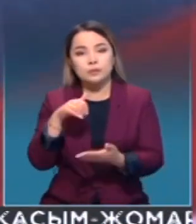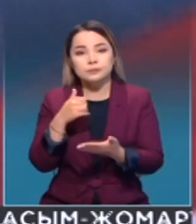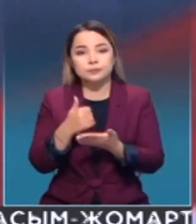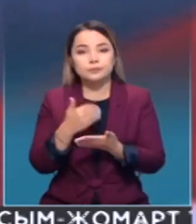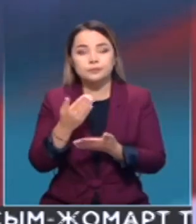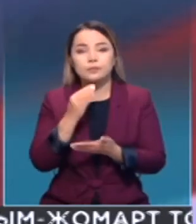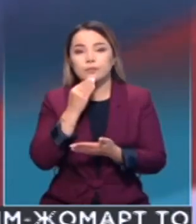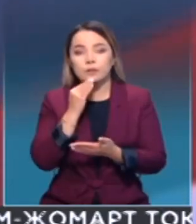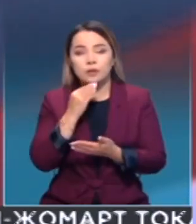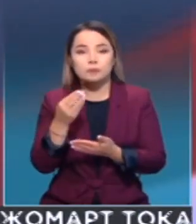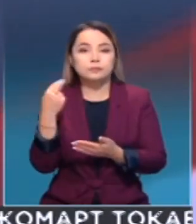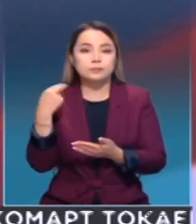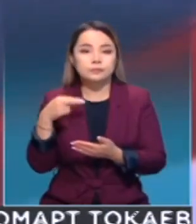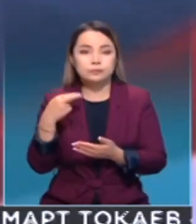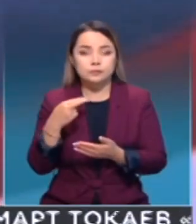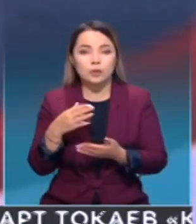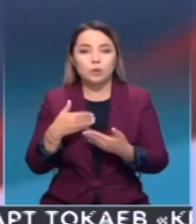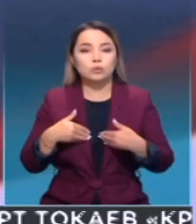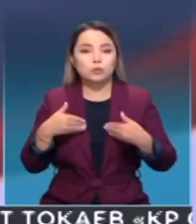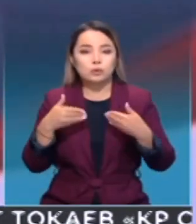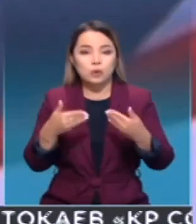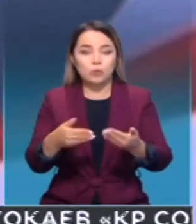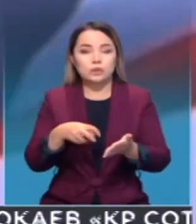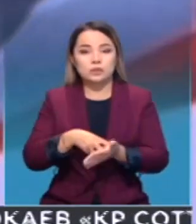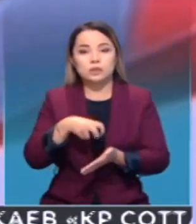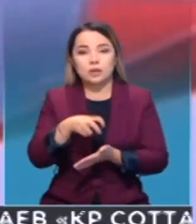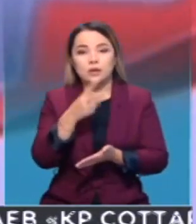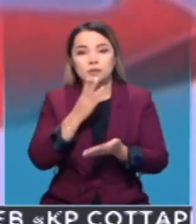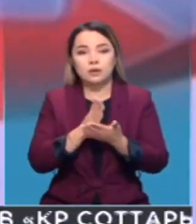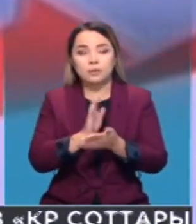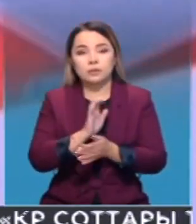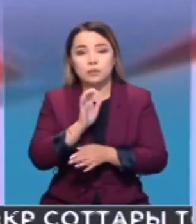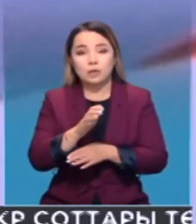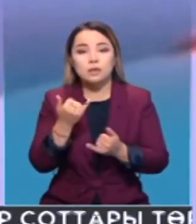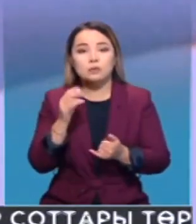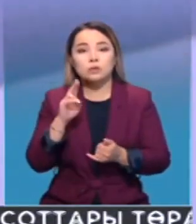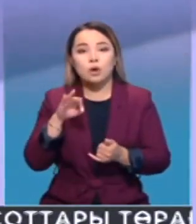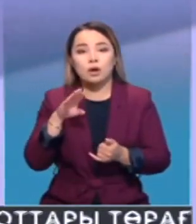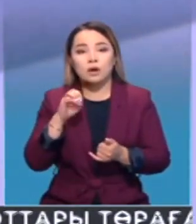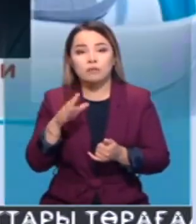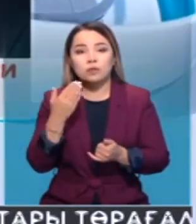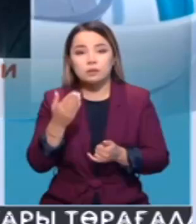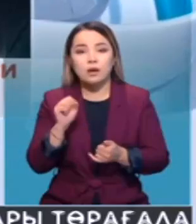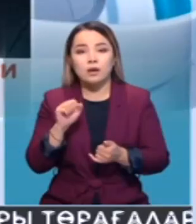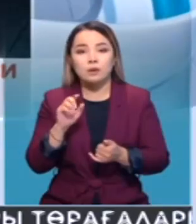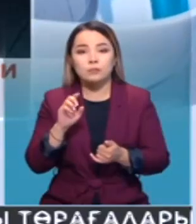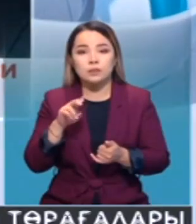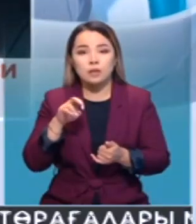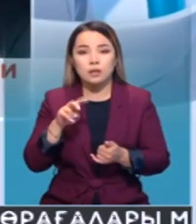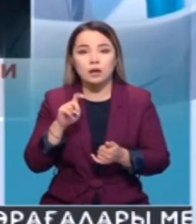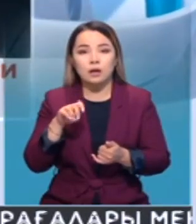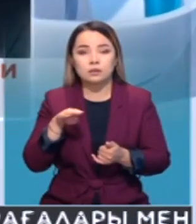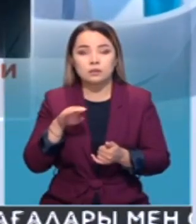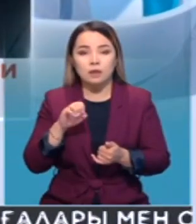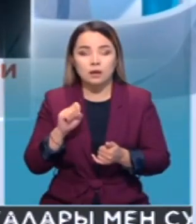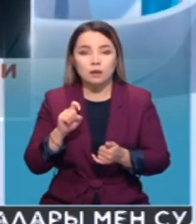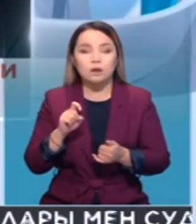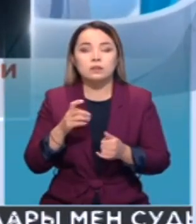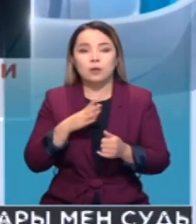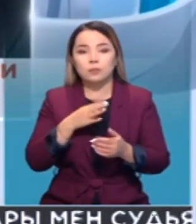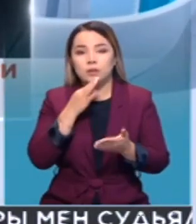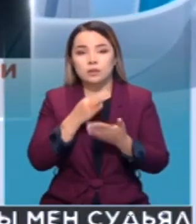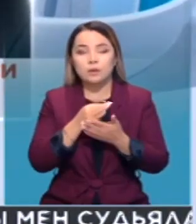Сондай-ақ мемлекет басшысы Мысыр президентіне құттықтау жеделхатын жолдады. Қасым Жомарт Тоқаев, Абдель Фаттах ас-Сисиді және Мысыр